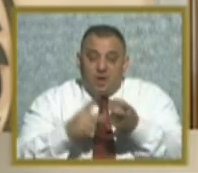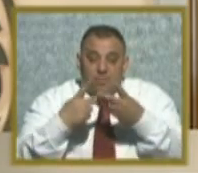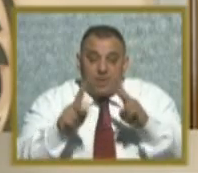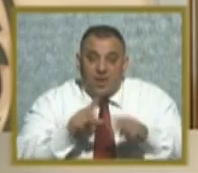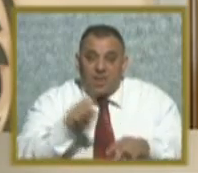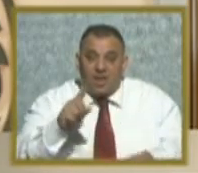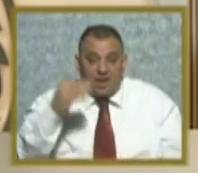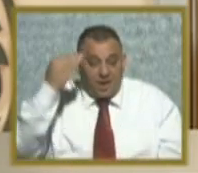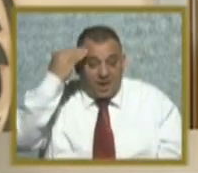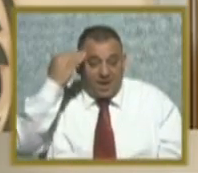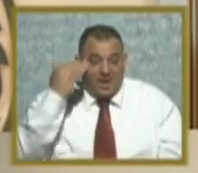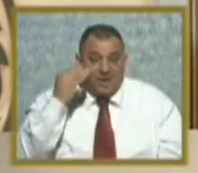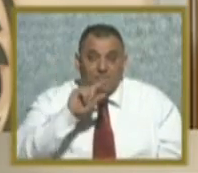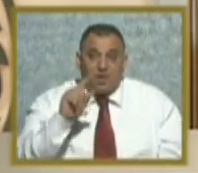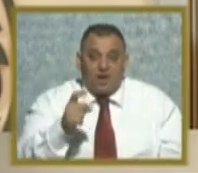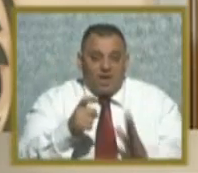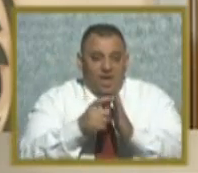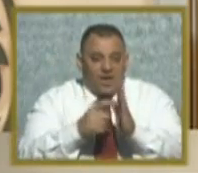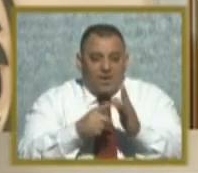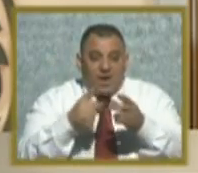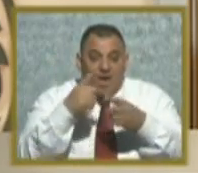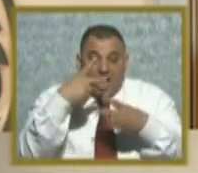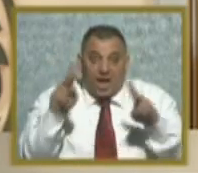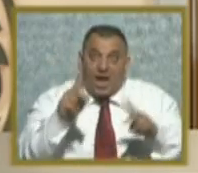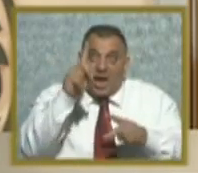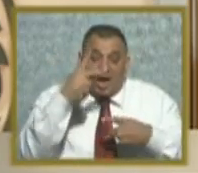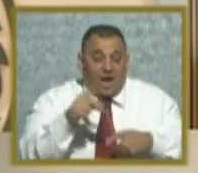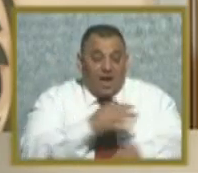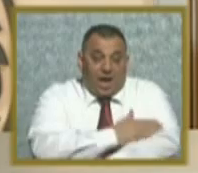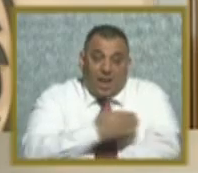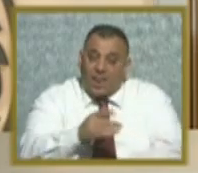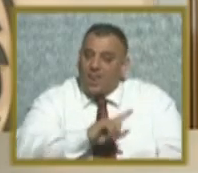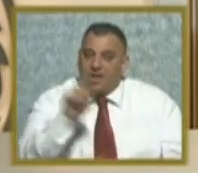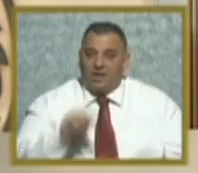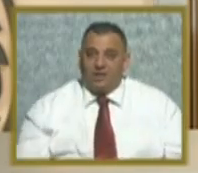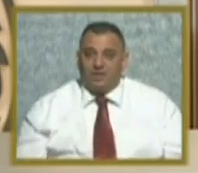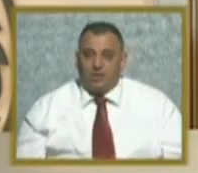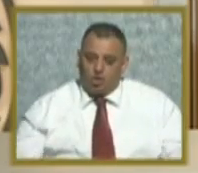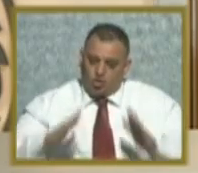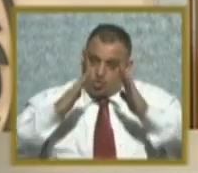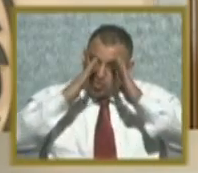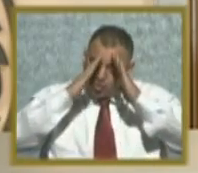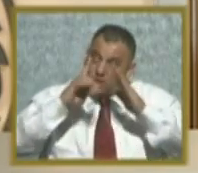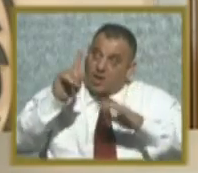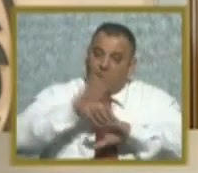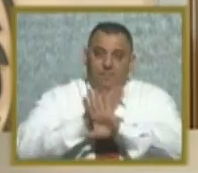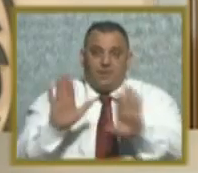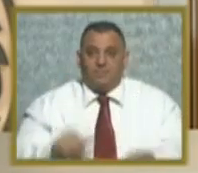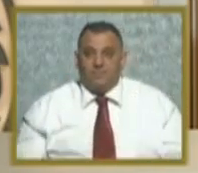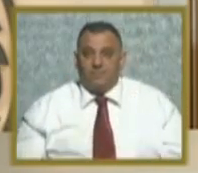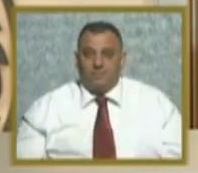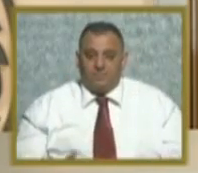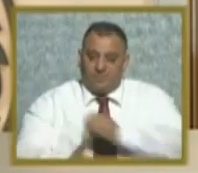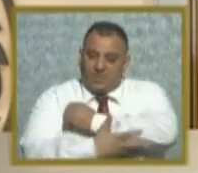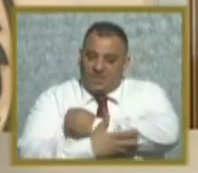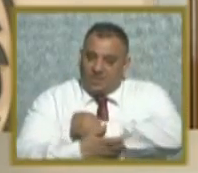الأخت أم إبراهيم سألت على أنه مشروع، لا، ما عندنا في الشريعة شيء من هذا، عندنا في الشريعة شكر الله جل وعلا بالتصدق